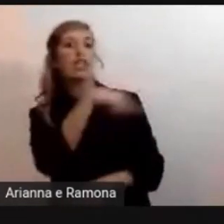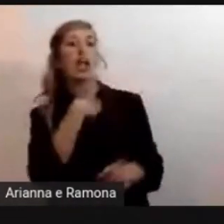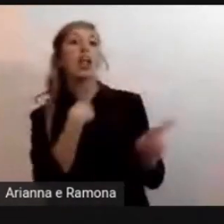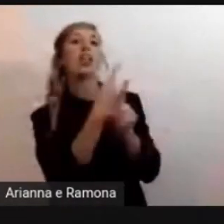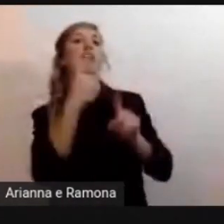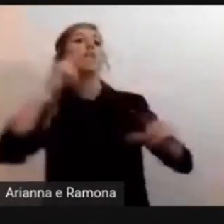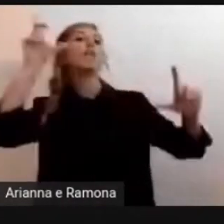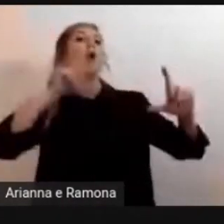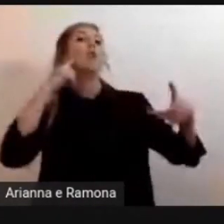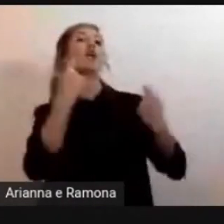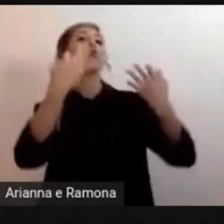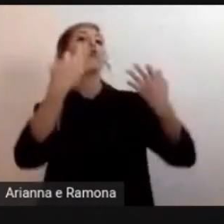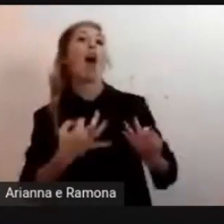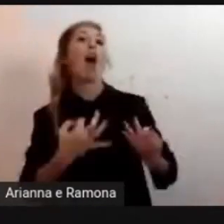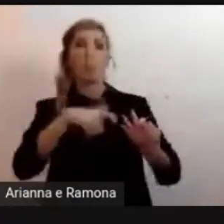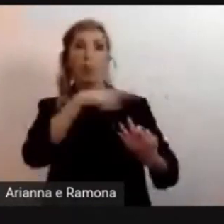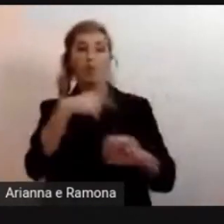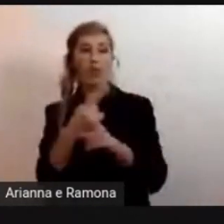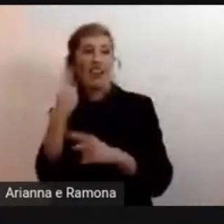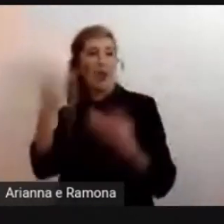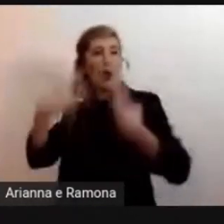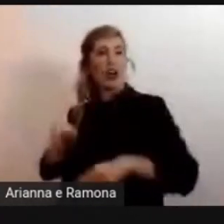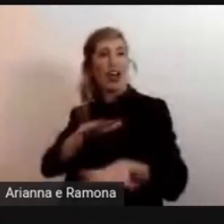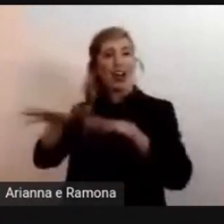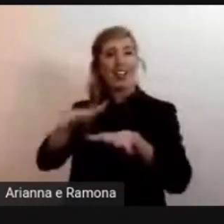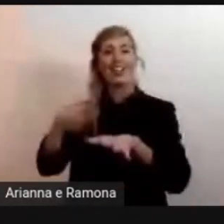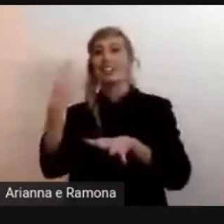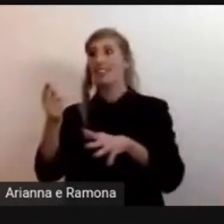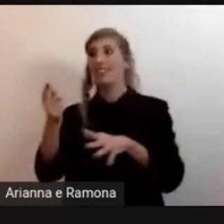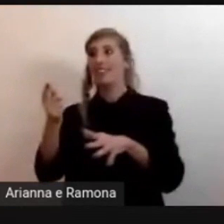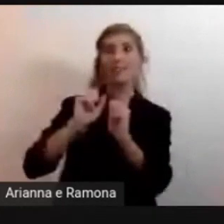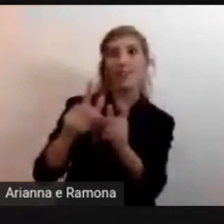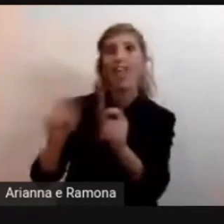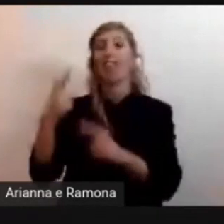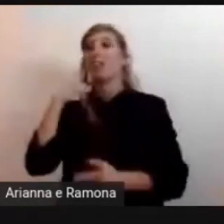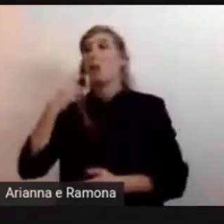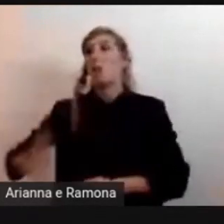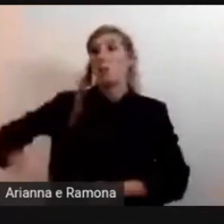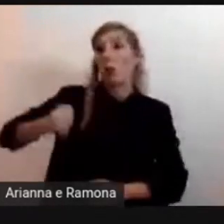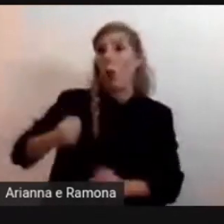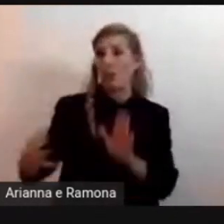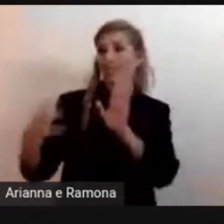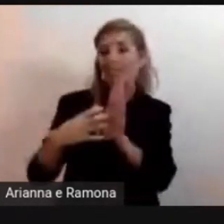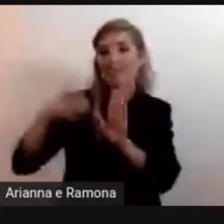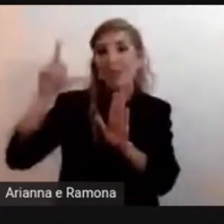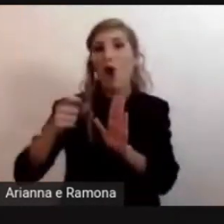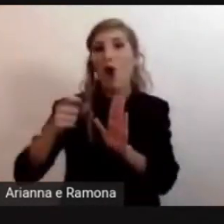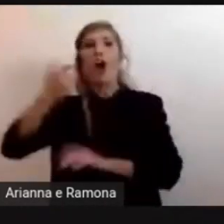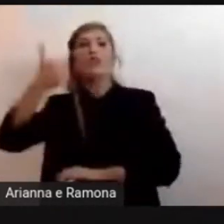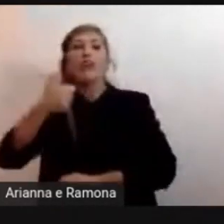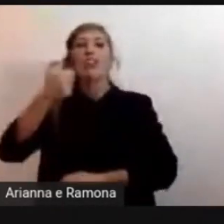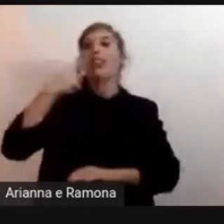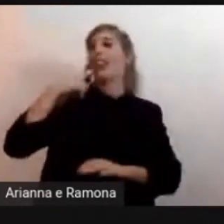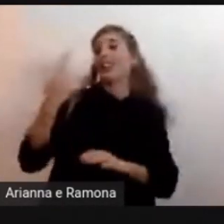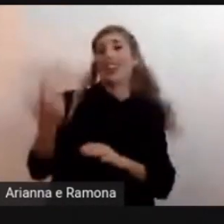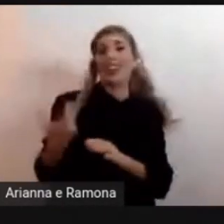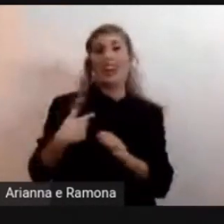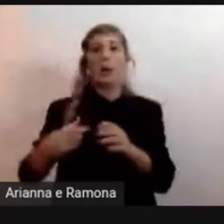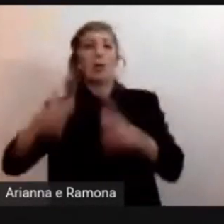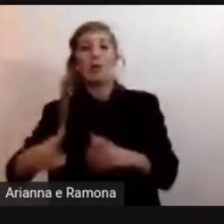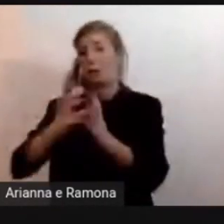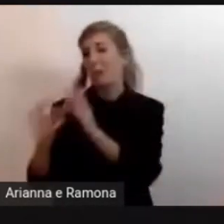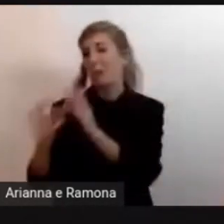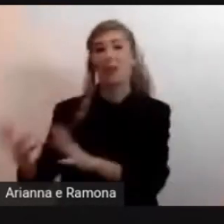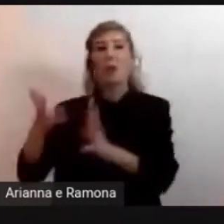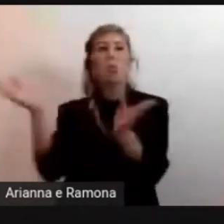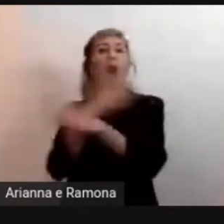devono realizzare tutto il merchandising borse posti le borsette a cellini cosa cedere e tutto quello che può avere